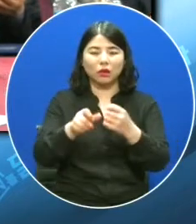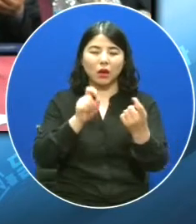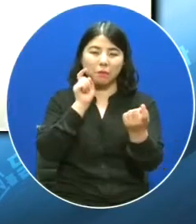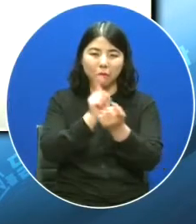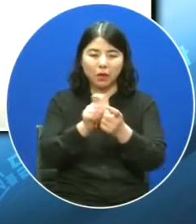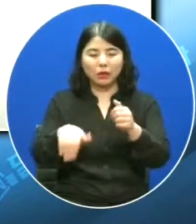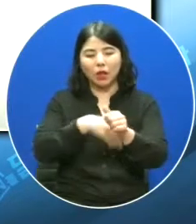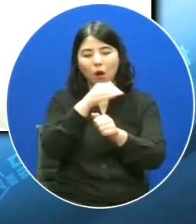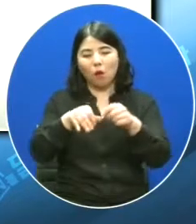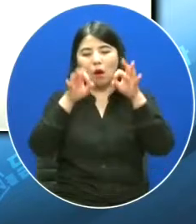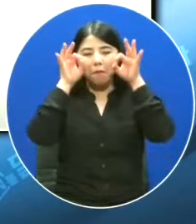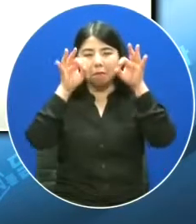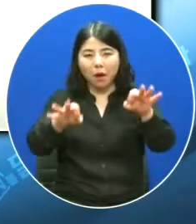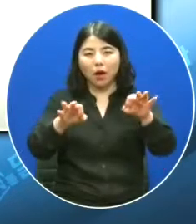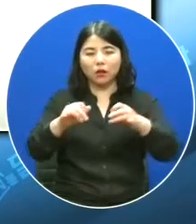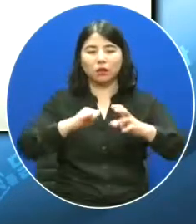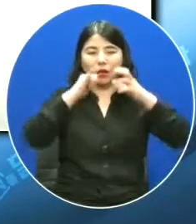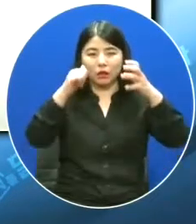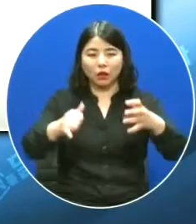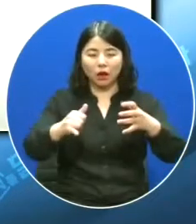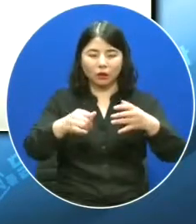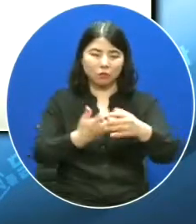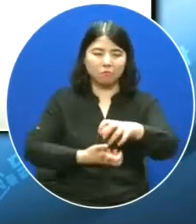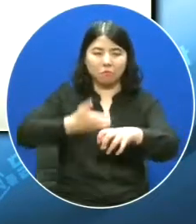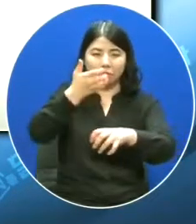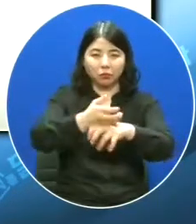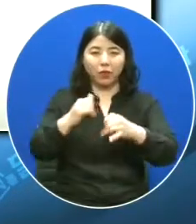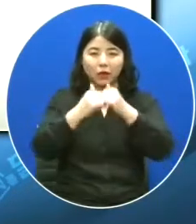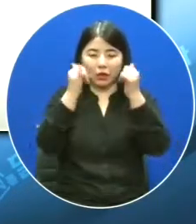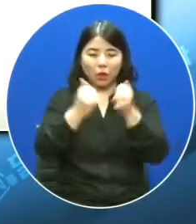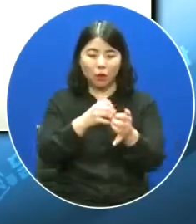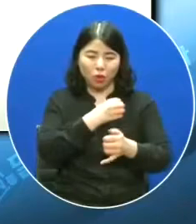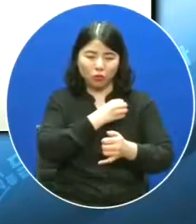처한 상황을 직시하면서 세상을 혁신해가는 사회